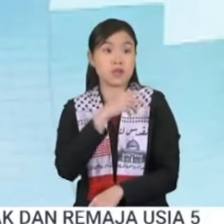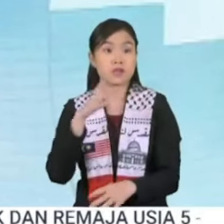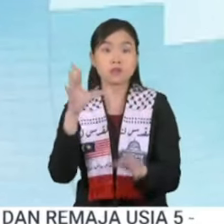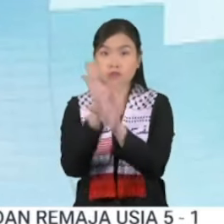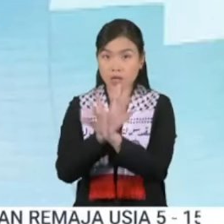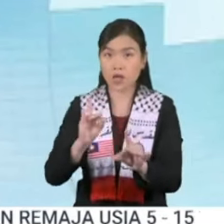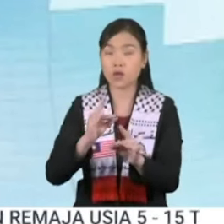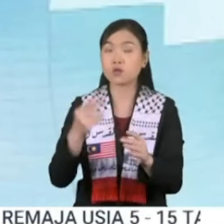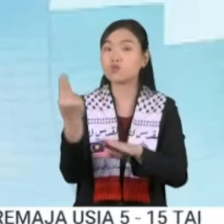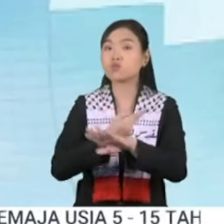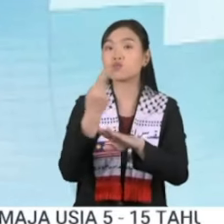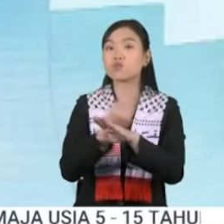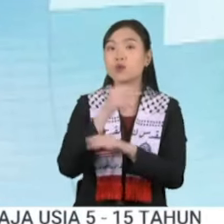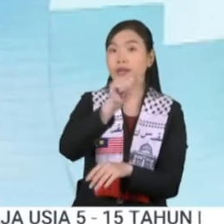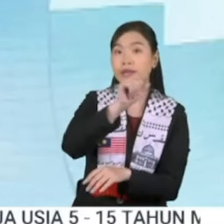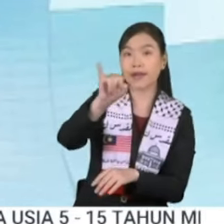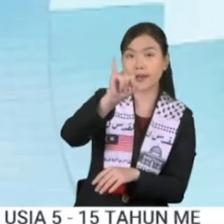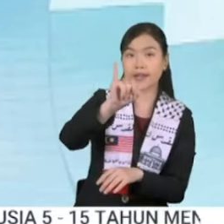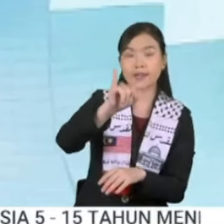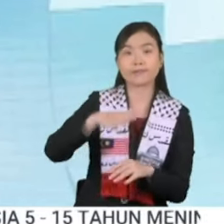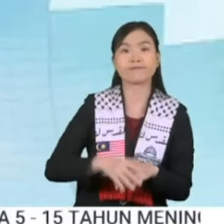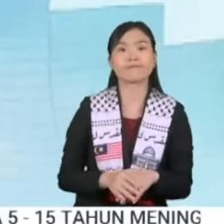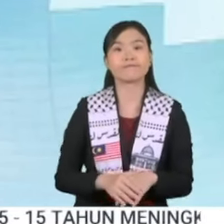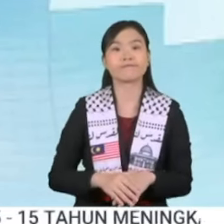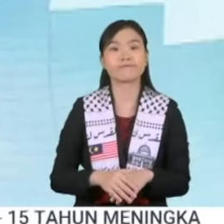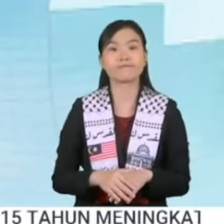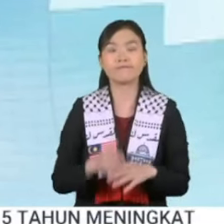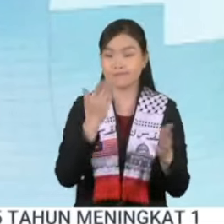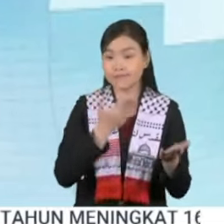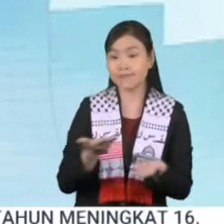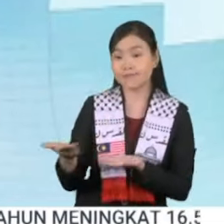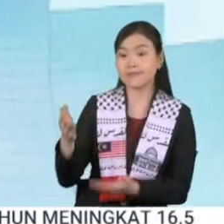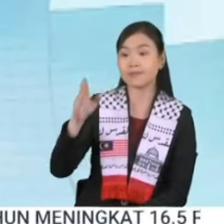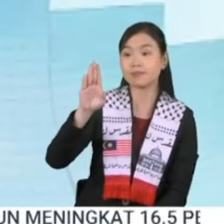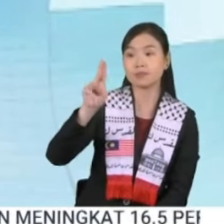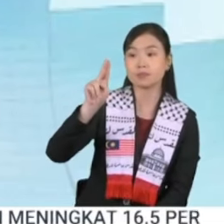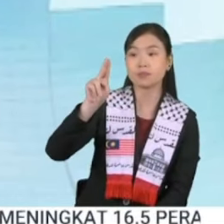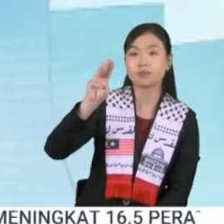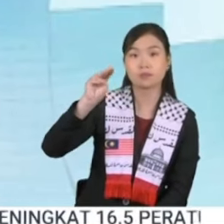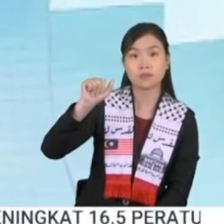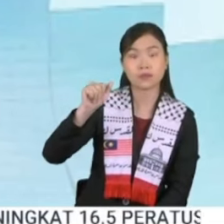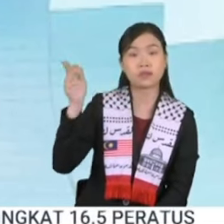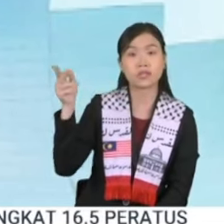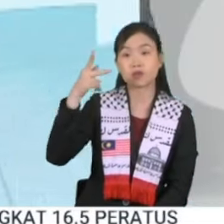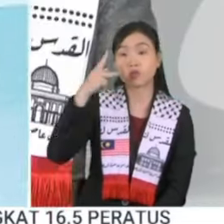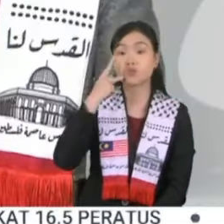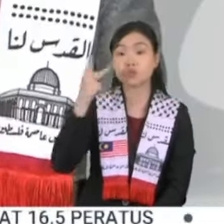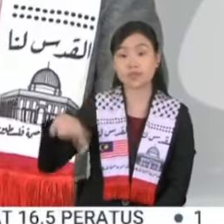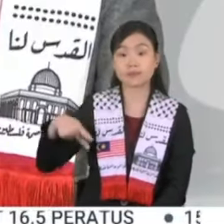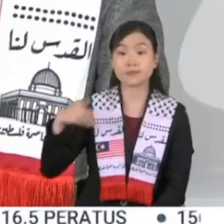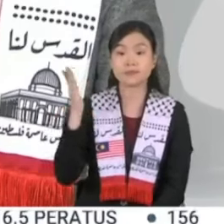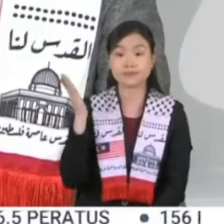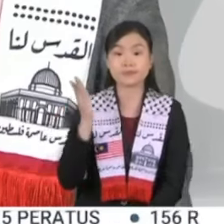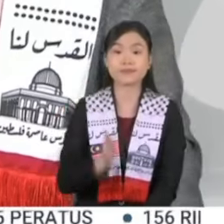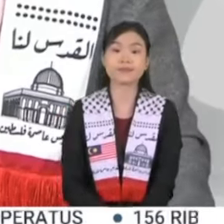buatan antara fokus berita dari Bumi Kenyalang. Langsung bersama Buma Win di Kuching. Silakan, Buma.